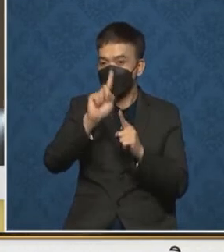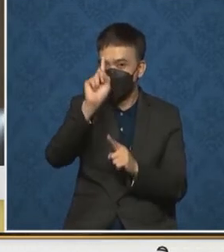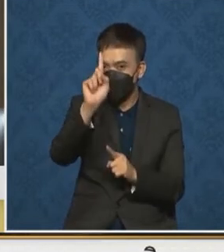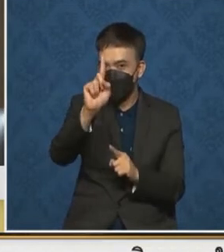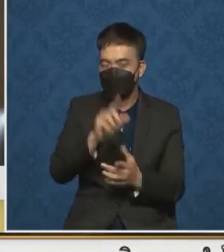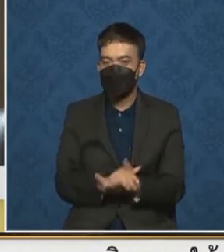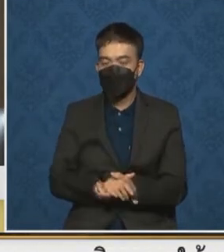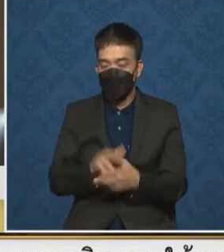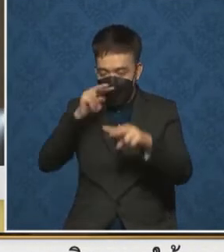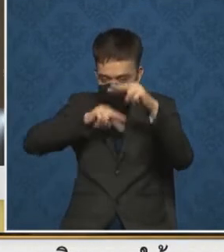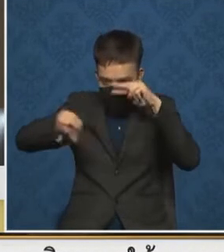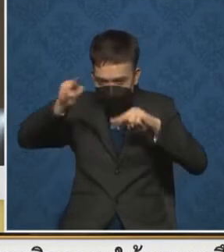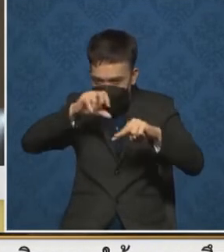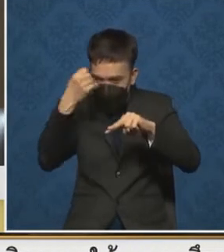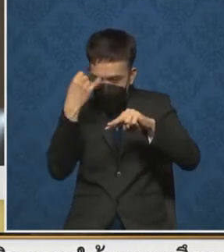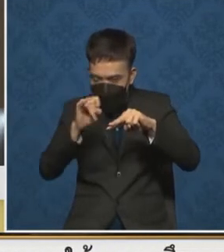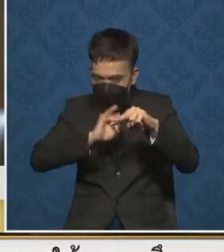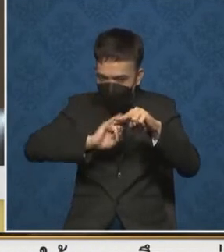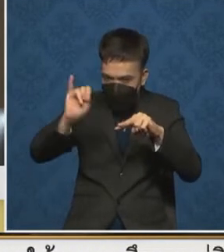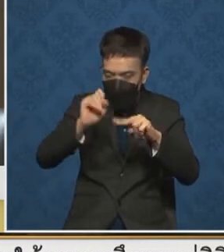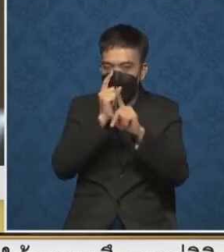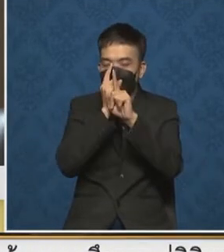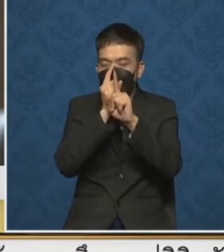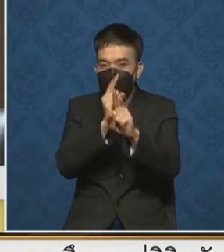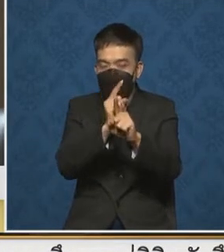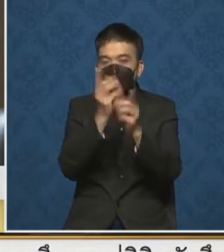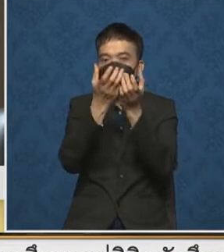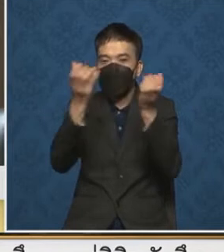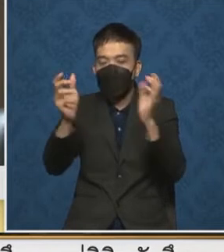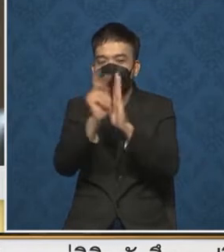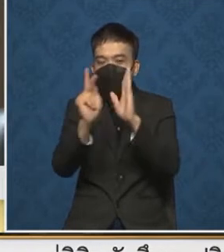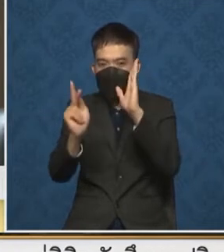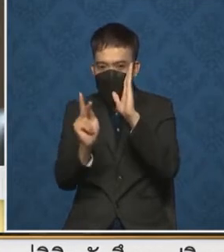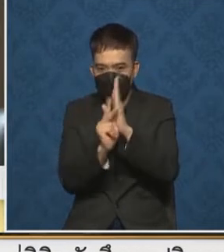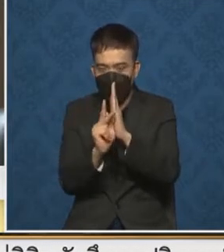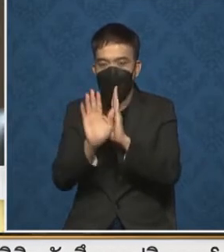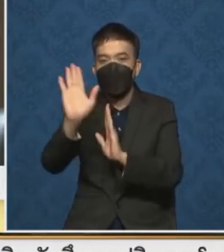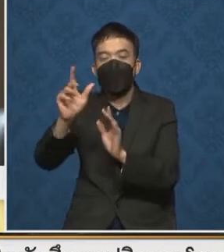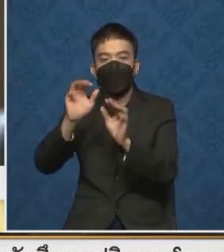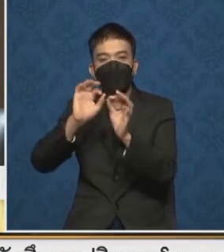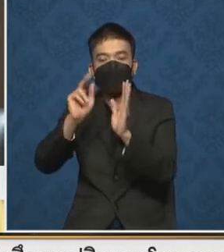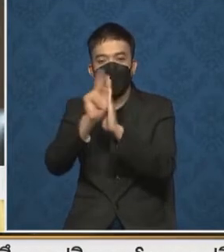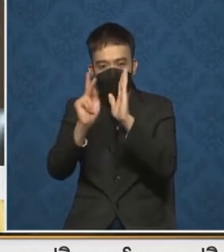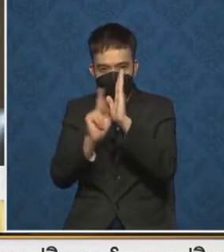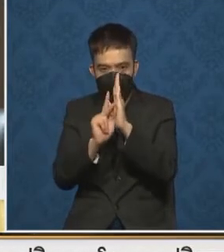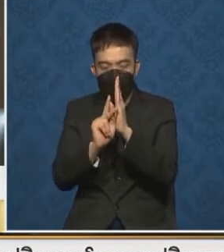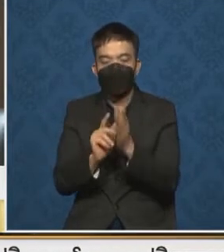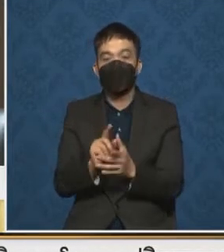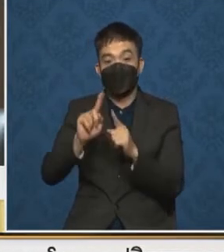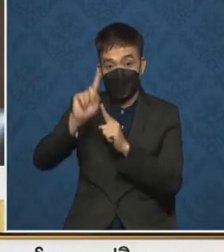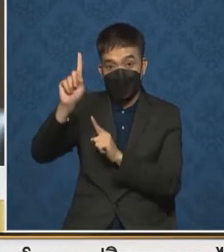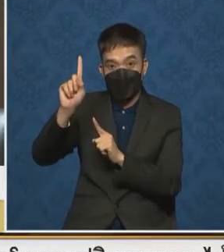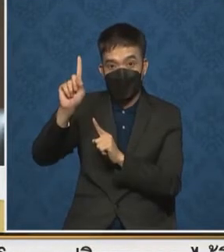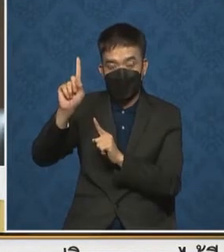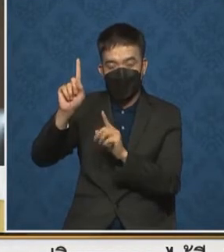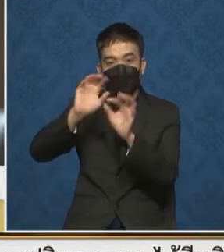พิจจาลวิชัยฝาบด้วยรฐมนูลของกฎหมายหรอรางกฎหมายอัี้กคือกฎหมายหรอร